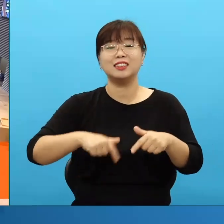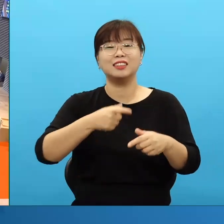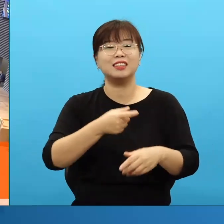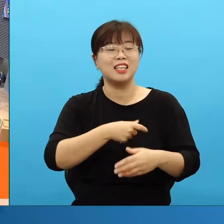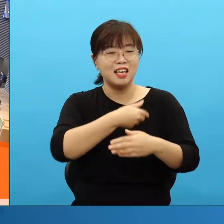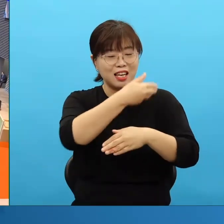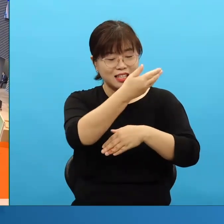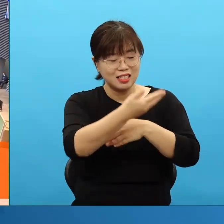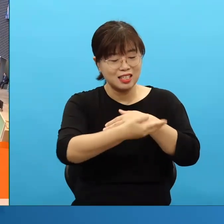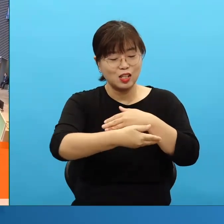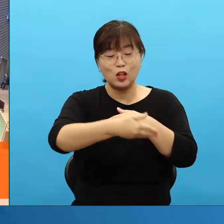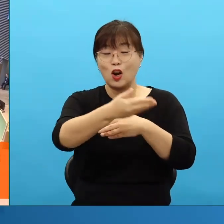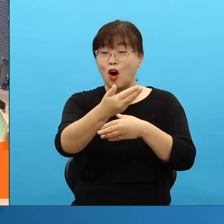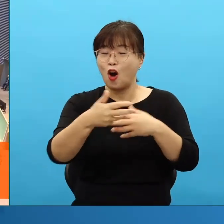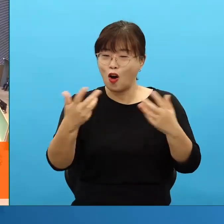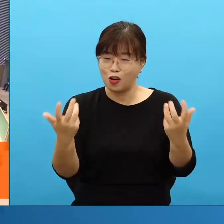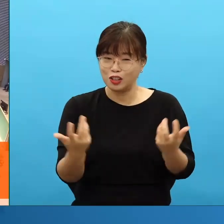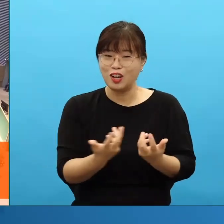언제든지